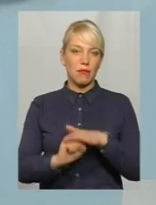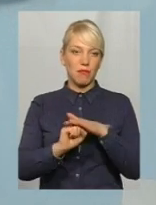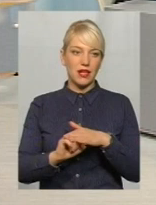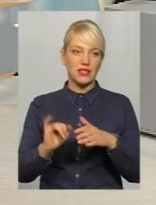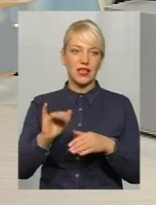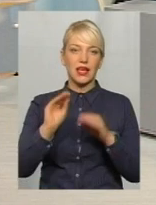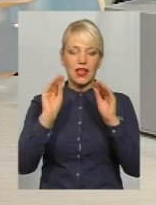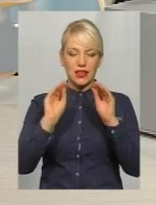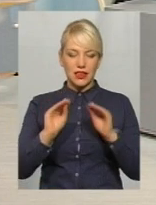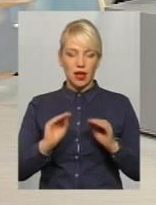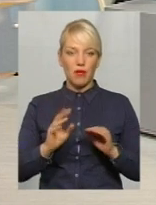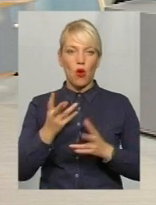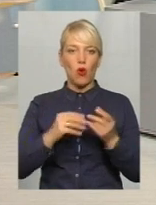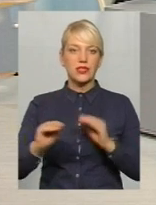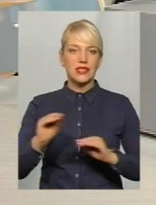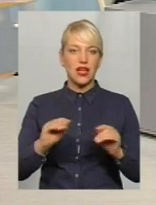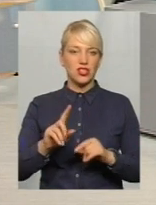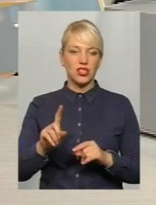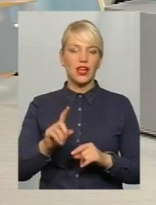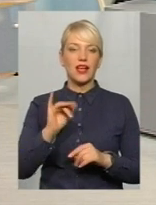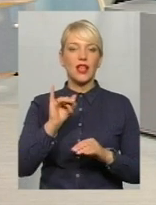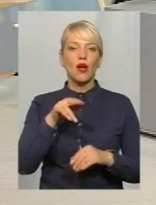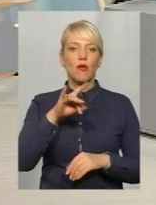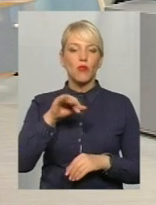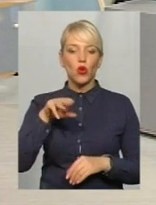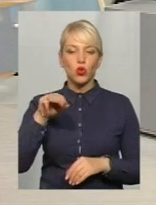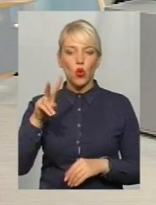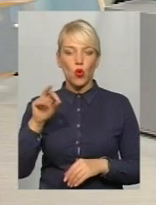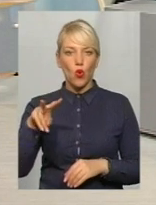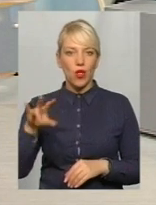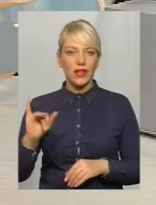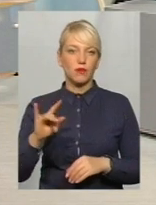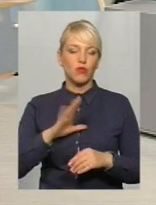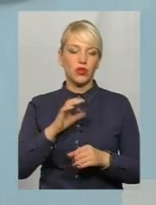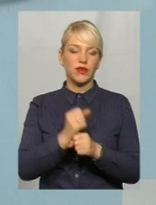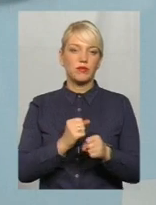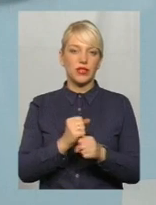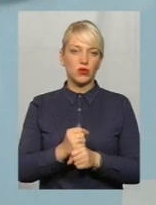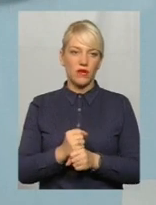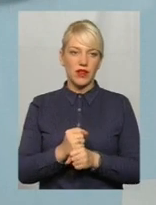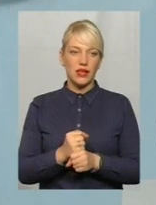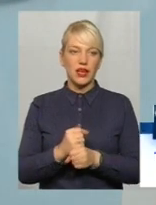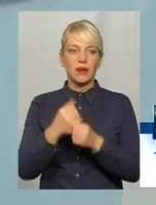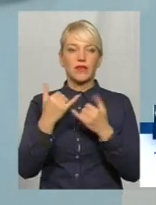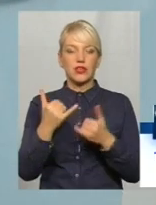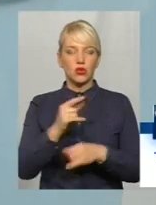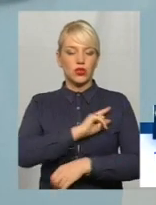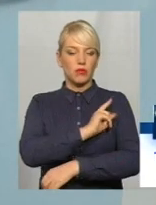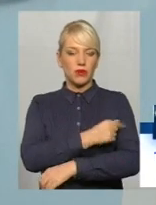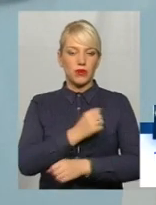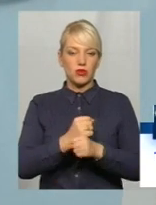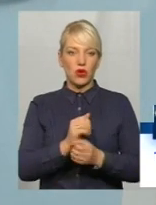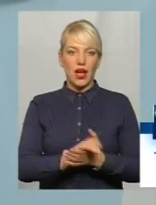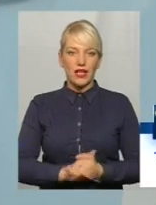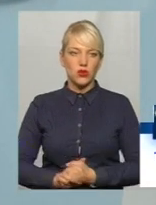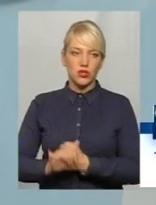табель оснащення, за який ви говорите, і протоколи були відпрацьовані для первинної ланки, на сьогодні дуже потужно працює